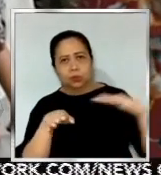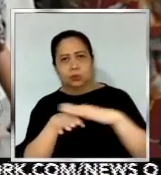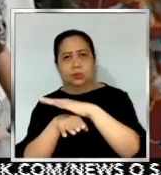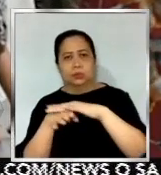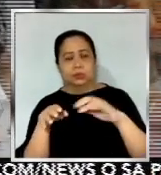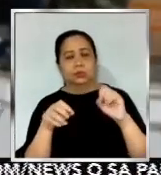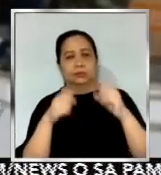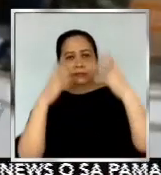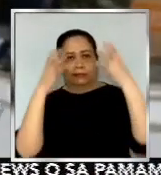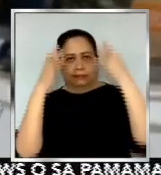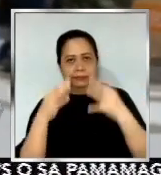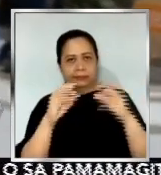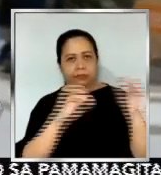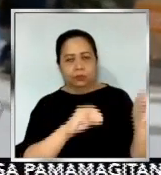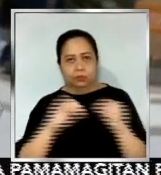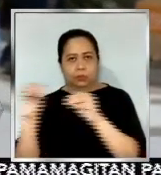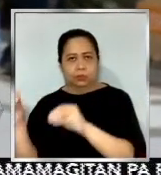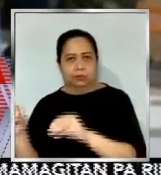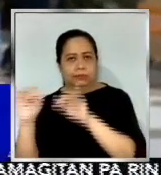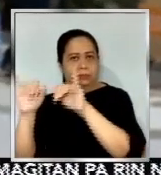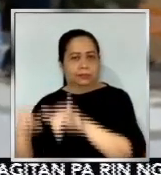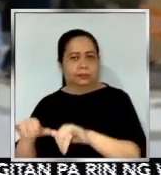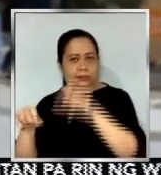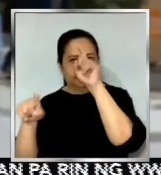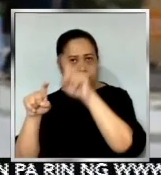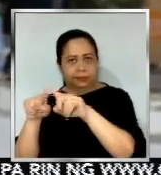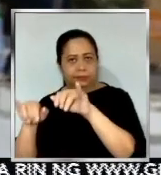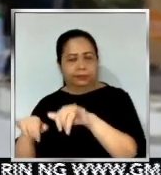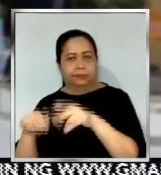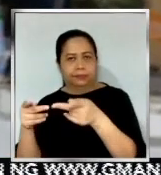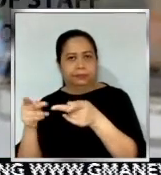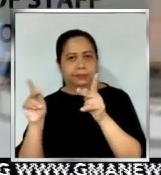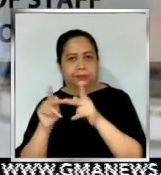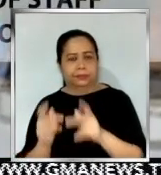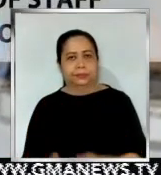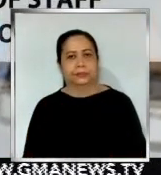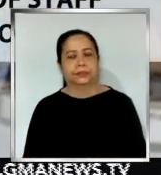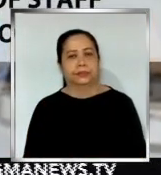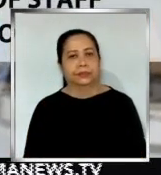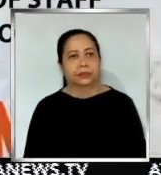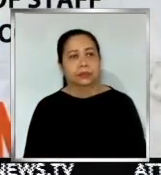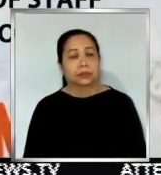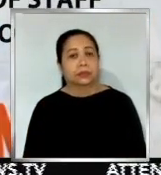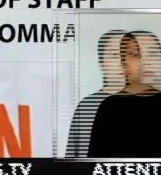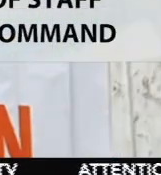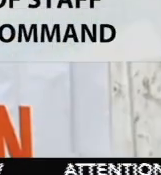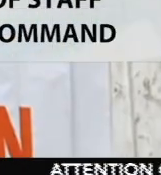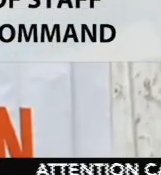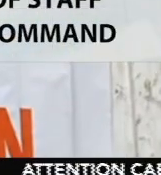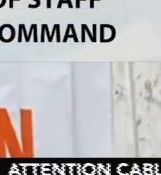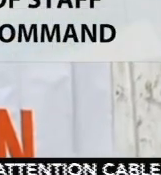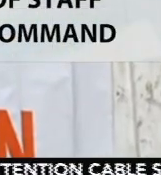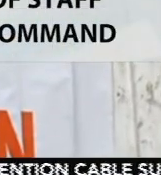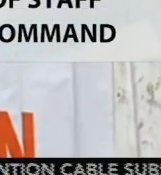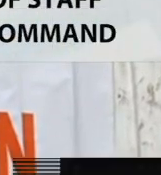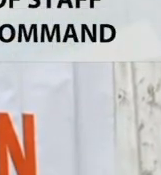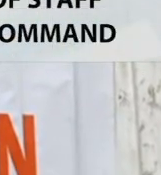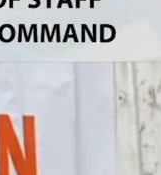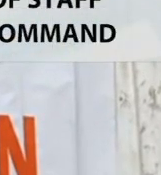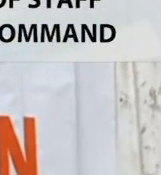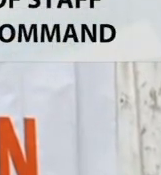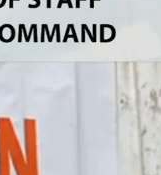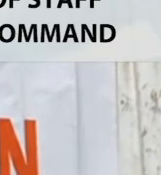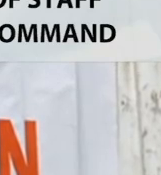minabuting lumikas at manatili muna sa evacuation center. Sa pakikipagtulungan ng 9th Infantry Division